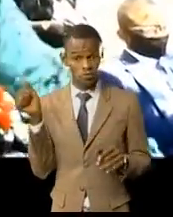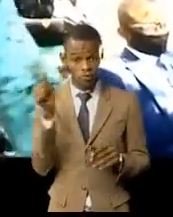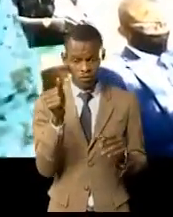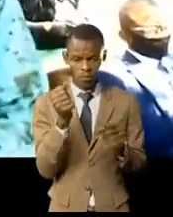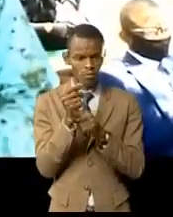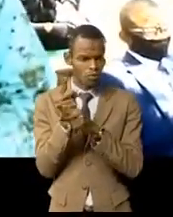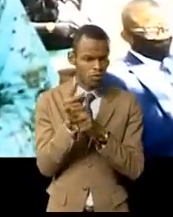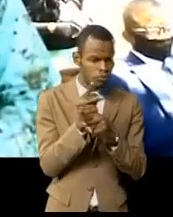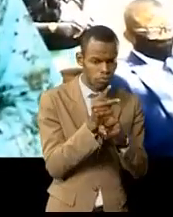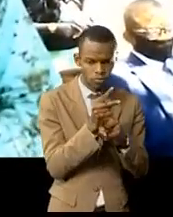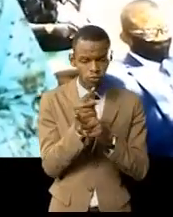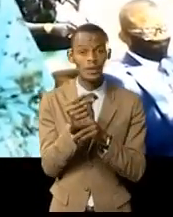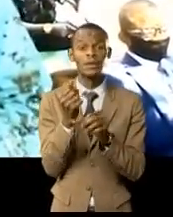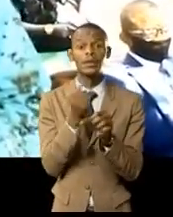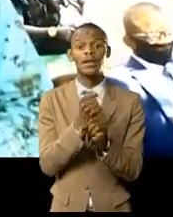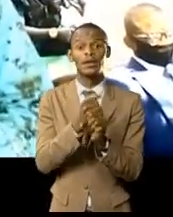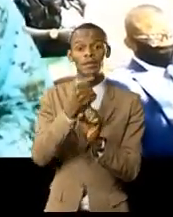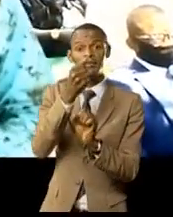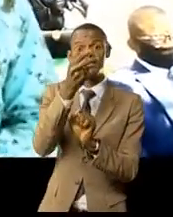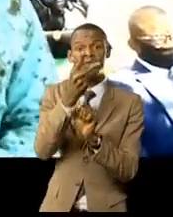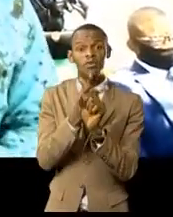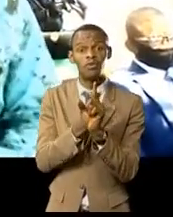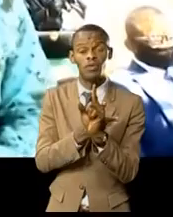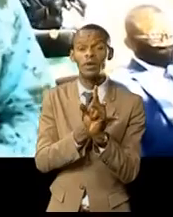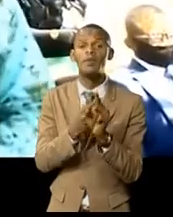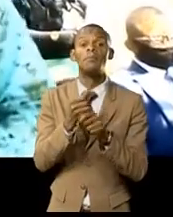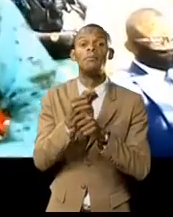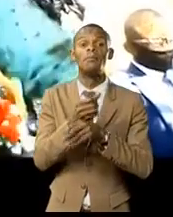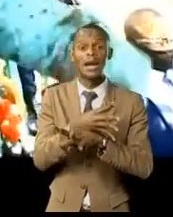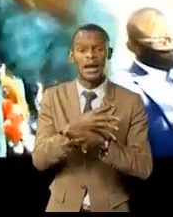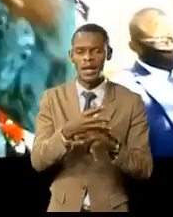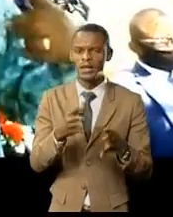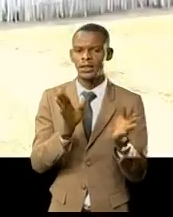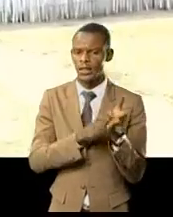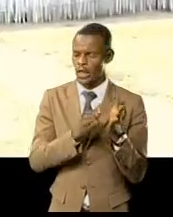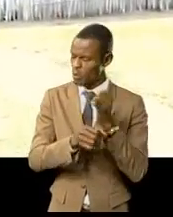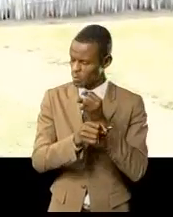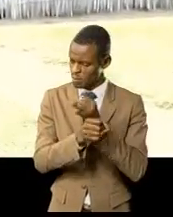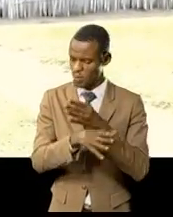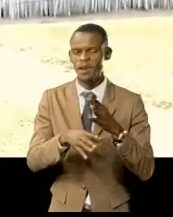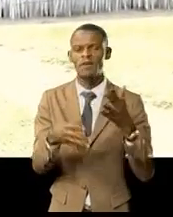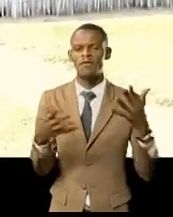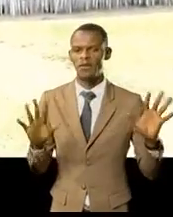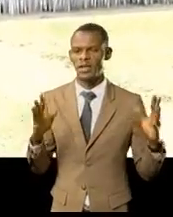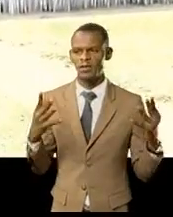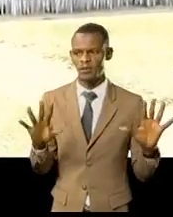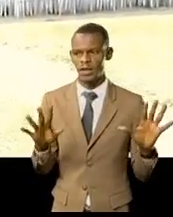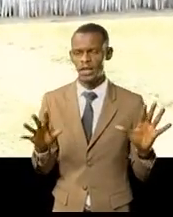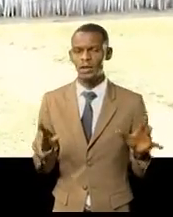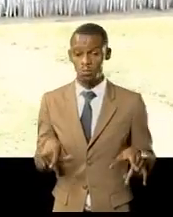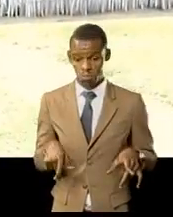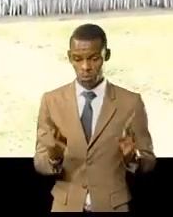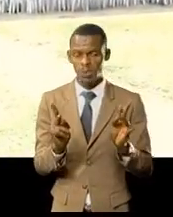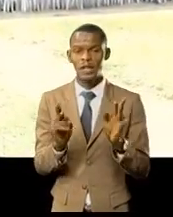sorte que dans 3 mois, l'ouvrage de 2 bâtiments soit disponible. Ces bâtiments remplaceront ceux-ci inappropriés pour